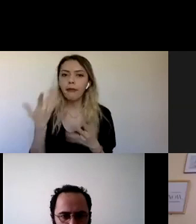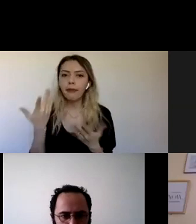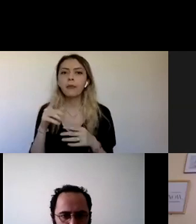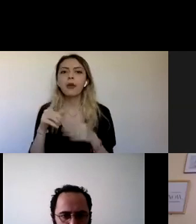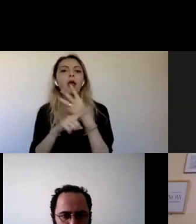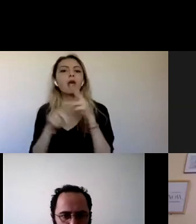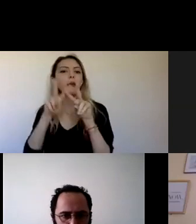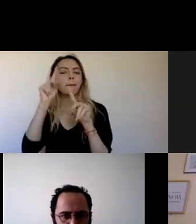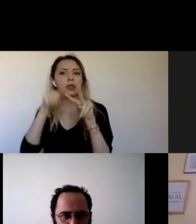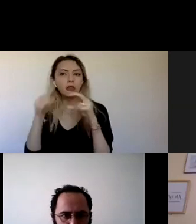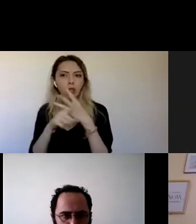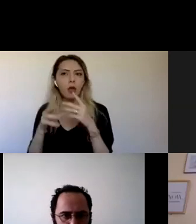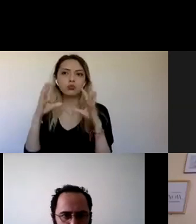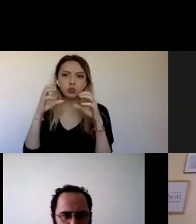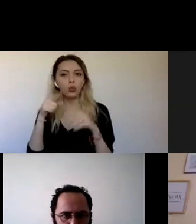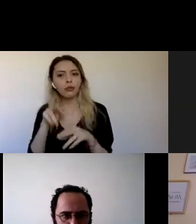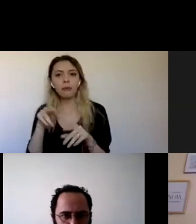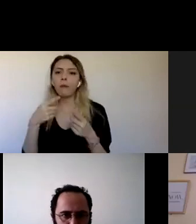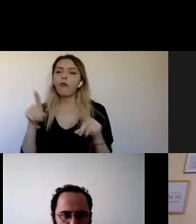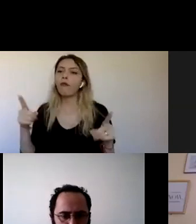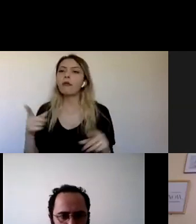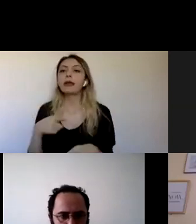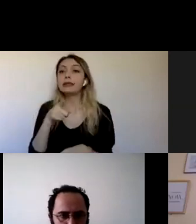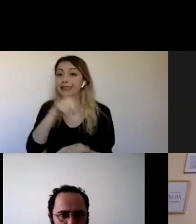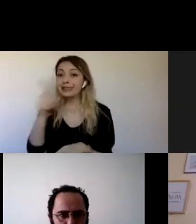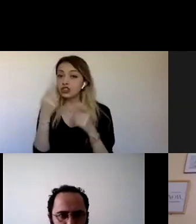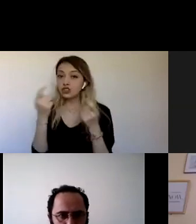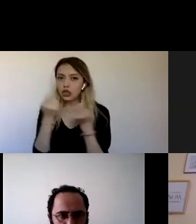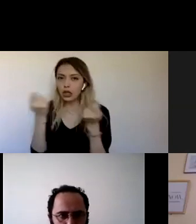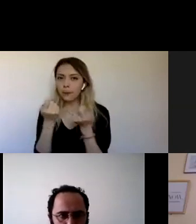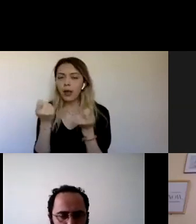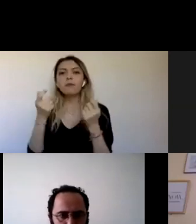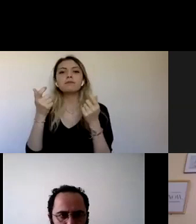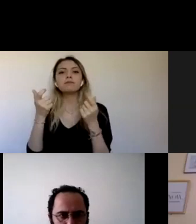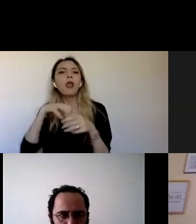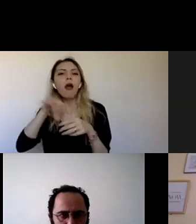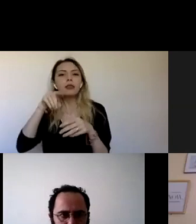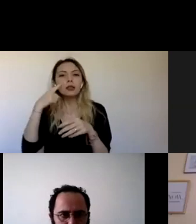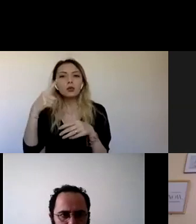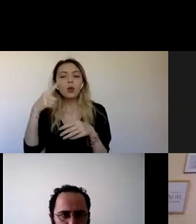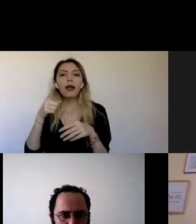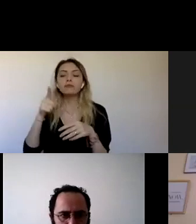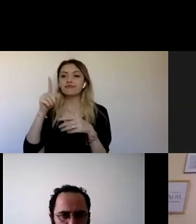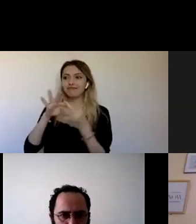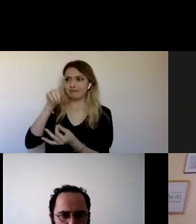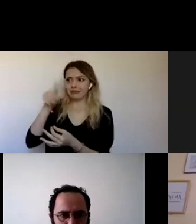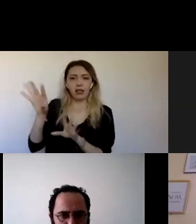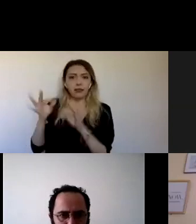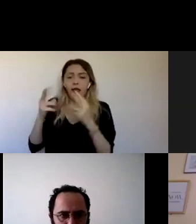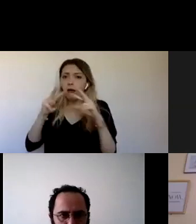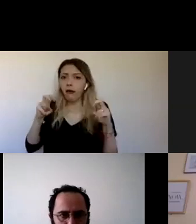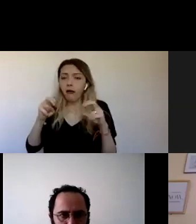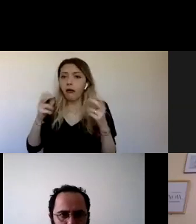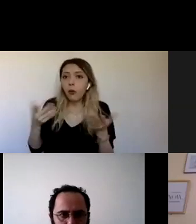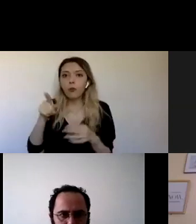bunlar aslında size çalışma alanınıza dair kullanıcıların neyi aradığını düşünmemize yarar. Mesela mülteciler